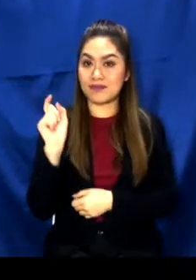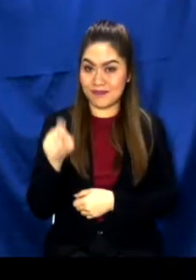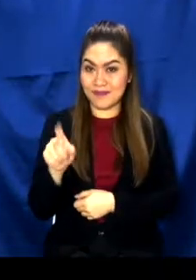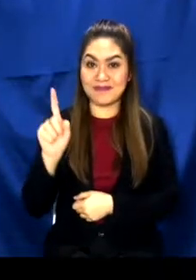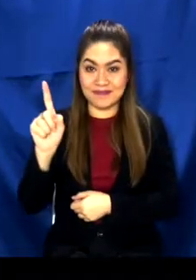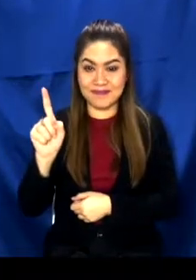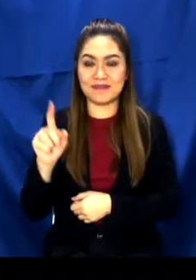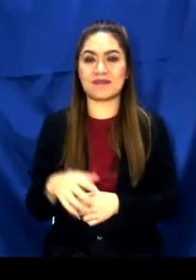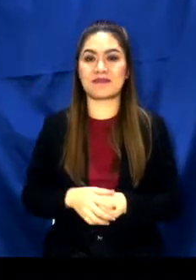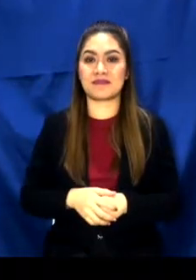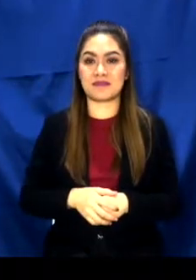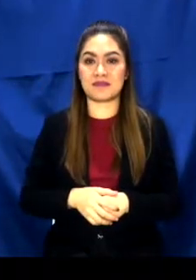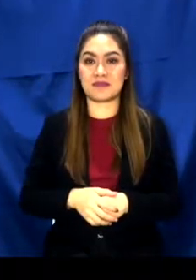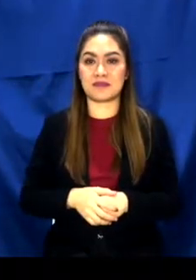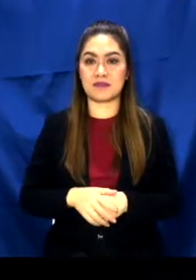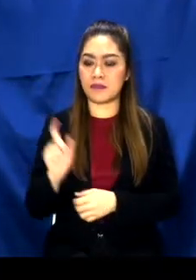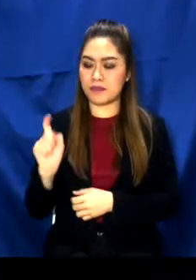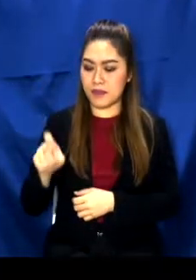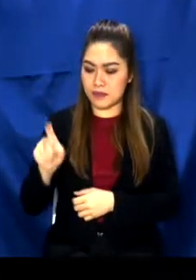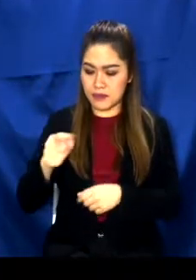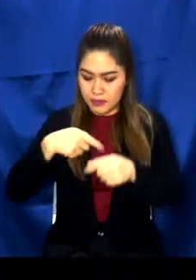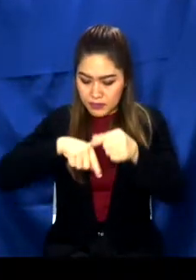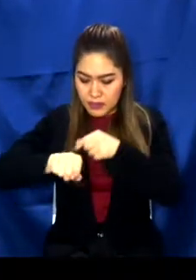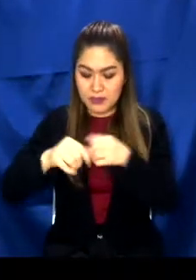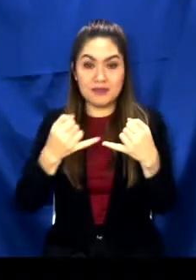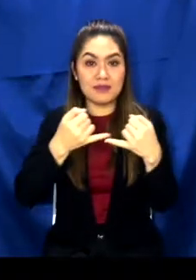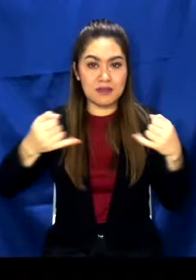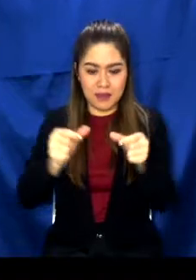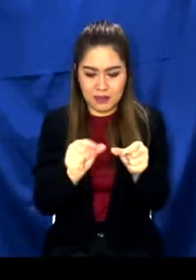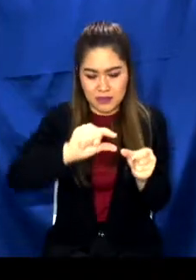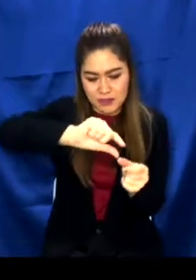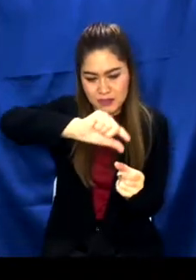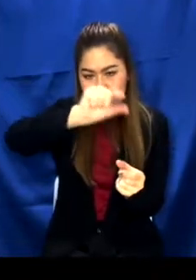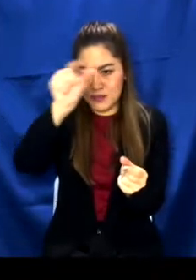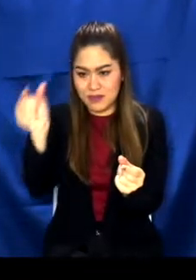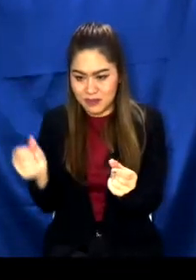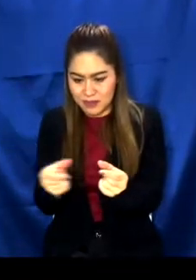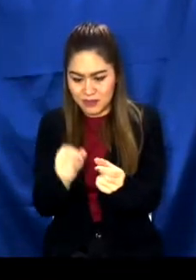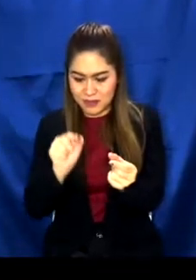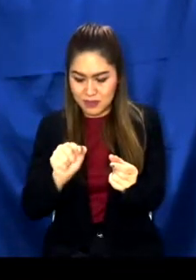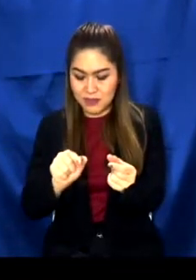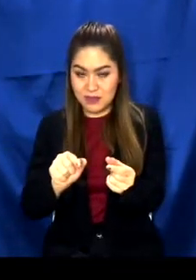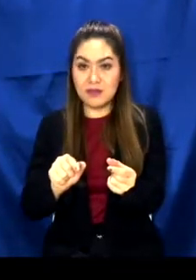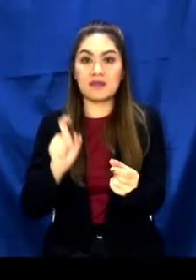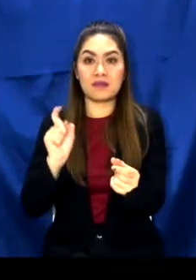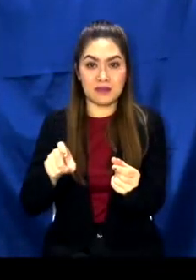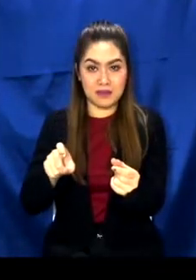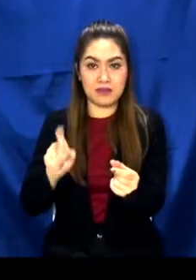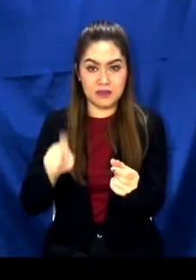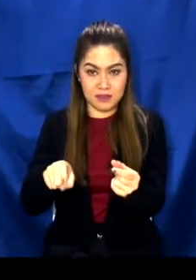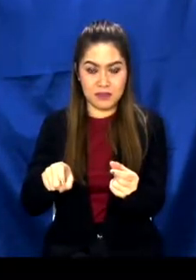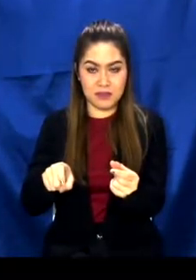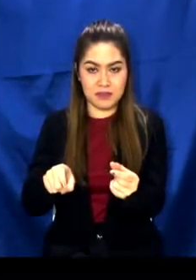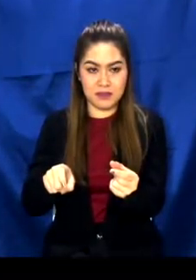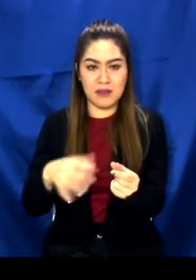คะแล้วก็ดับเบิลคลิกเข้าไปตรงขอบเส้นหรือสโตกนะคะดับเบิลคลิกเข้าไปเราอย